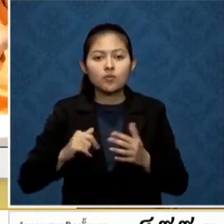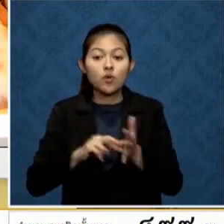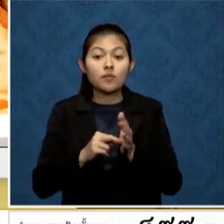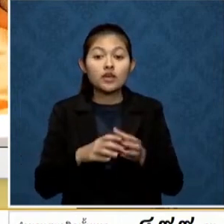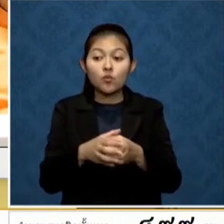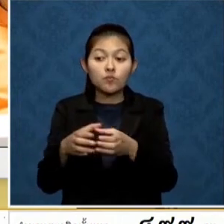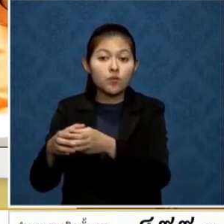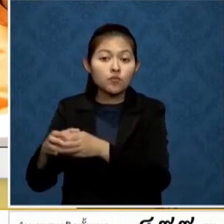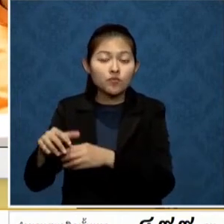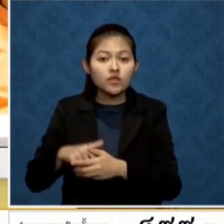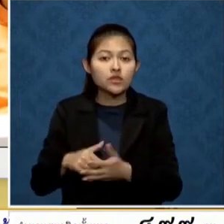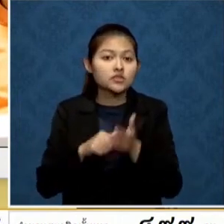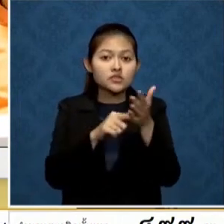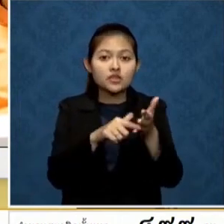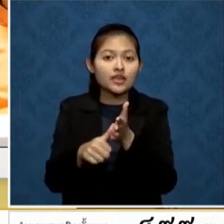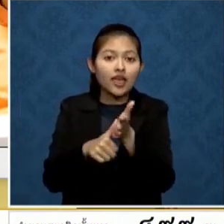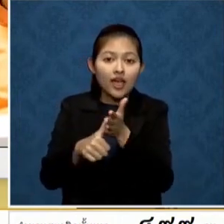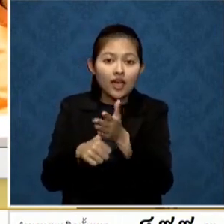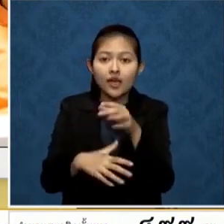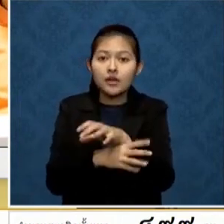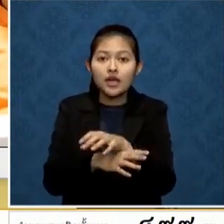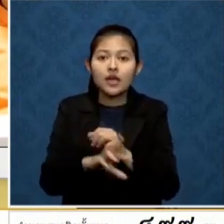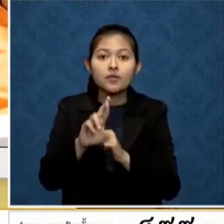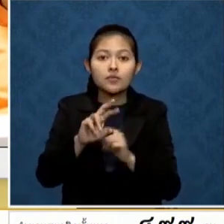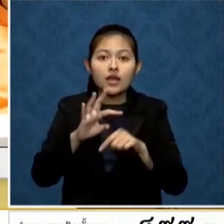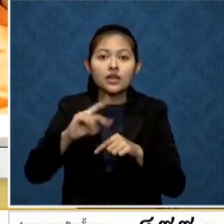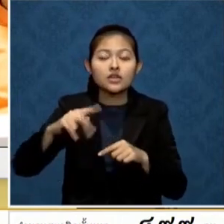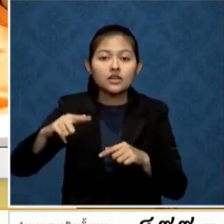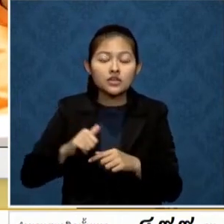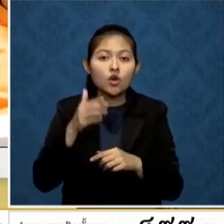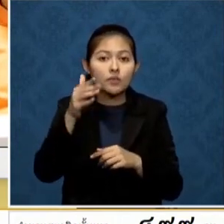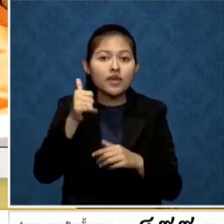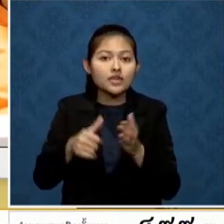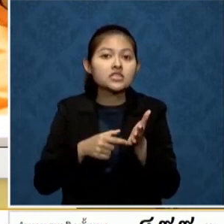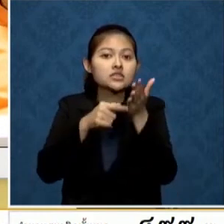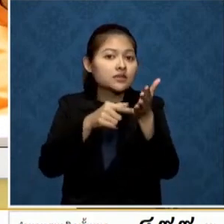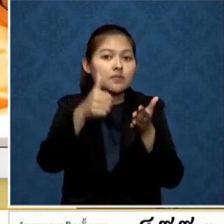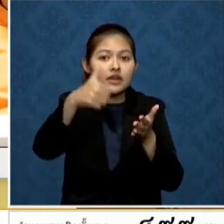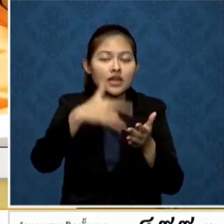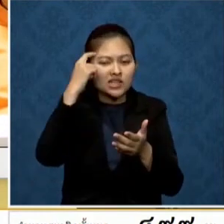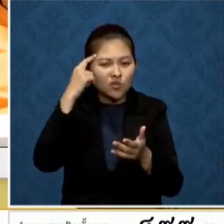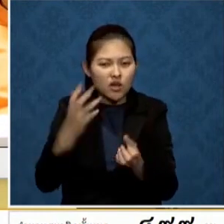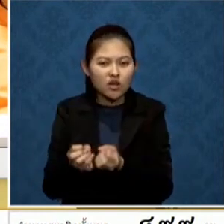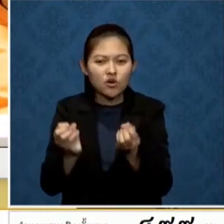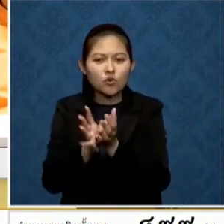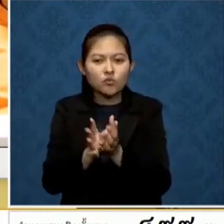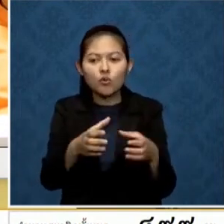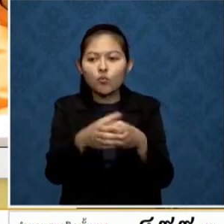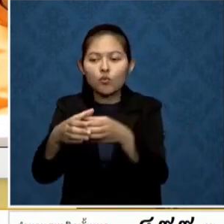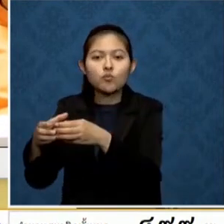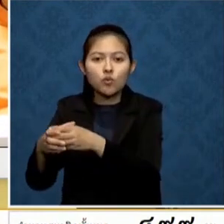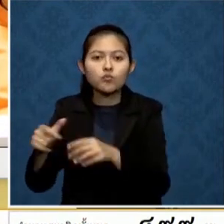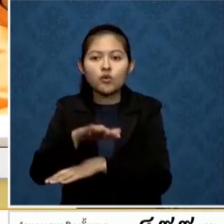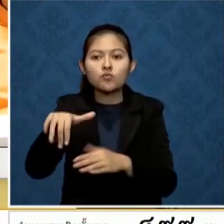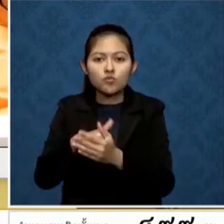พรรคจะไม่สามารถเสนอแก้ไขข้อบังคับการประชุมได้อีกเลยในสมัยการประชุมนี้ซึ่งผมคิดว่าเป็นผลเสียต่อทุกฝ่ายทุก